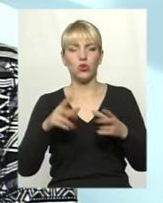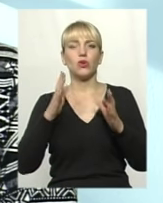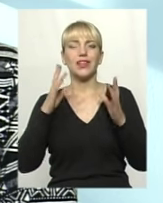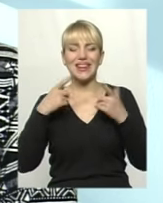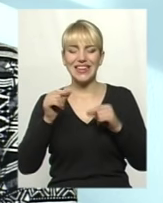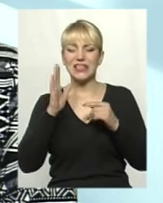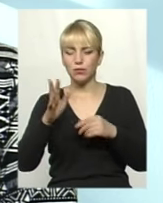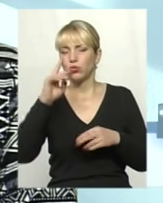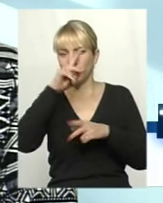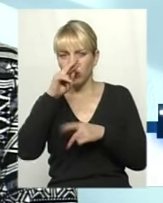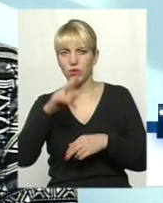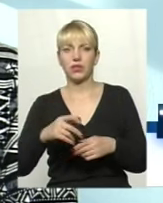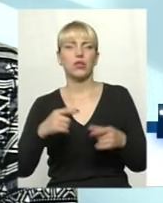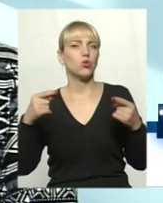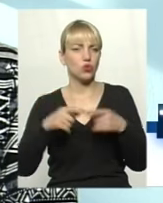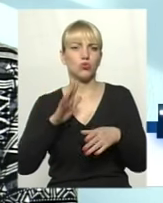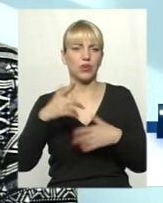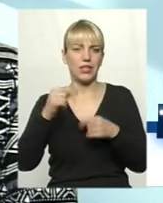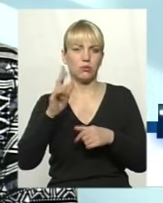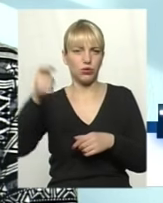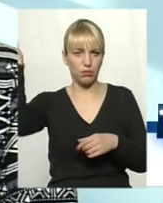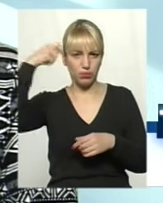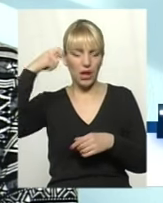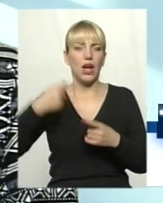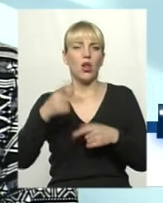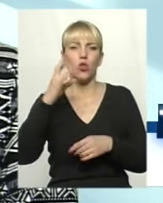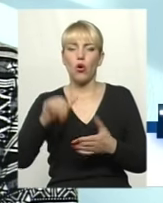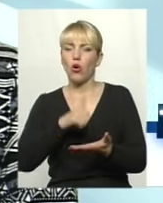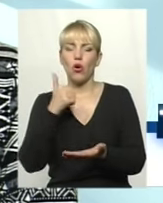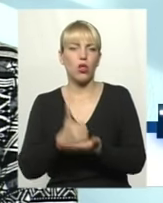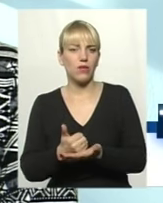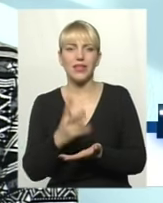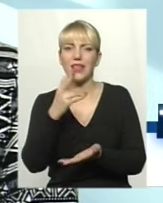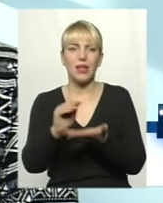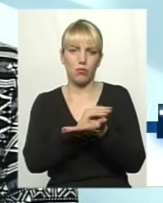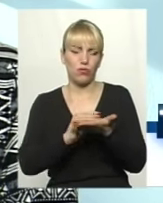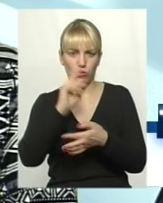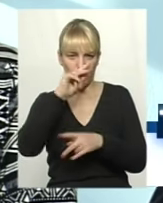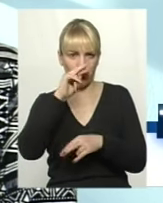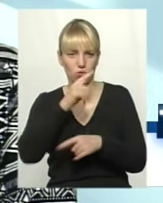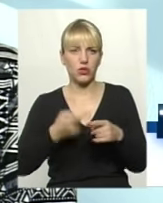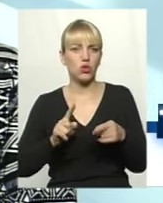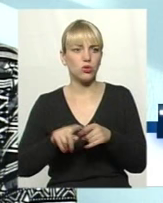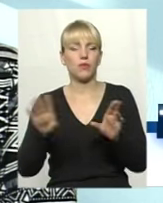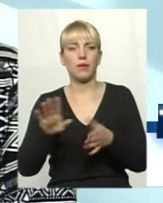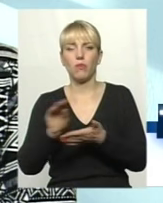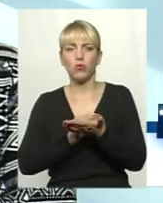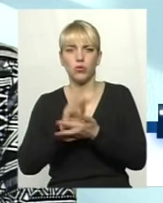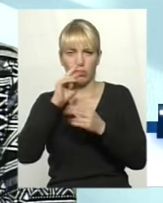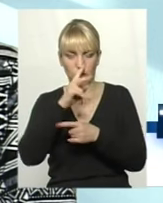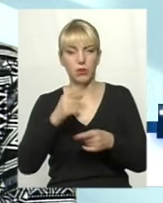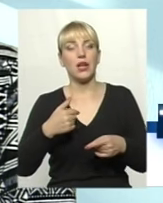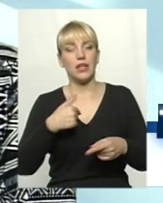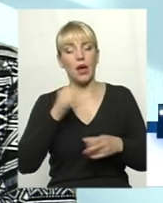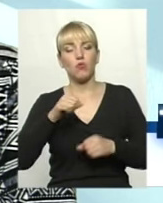цими граблями ще десь получимо по лобі. Що стосується... Головне не танцювати на тих граблях. Головне не танцювати. Угу. Для цього, щоб не танцювати, я можу